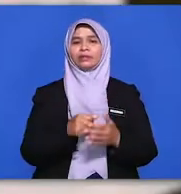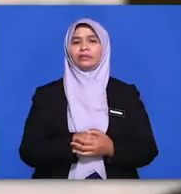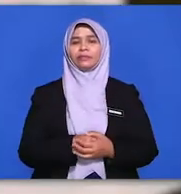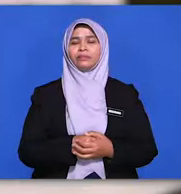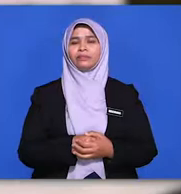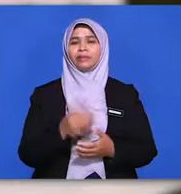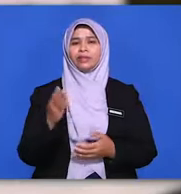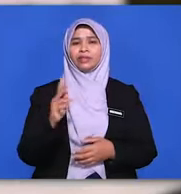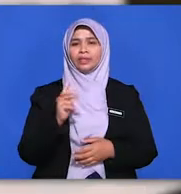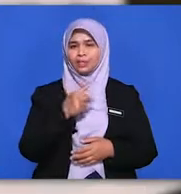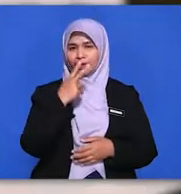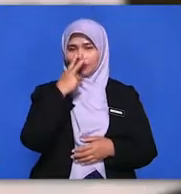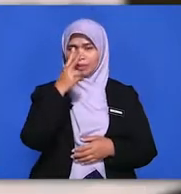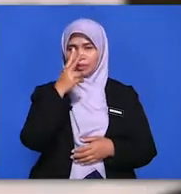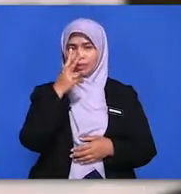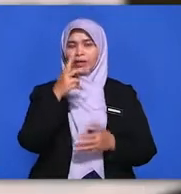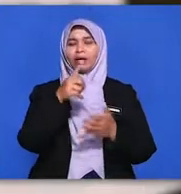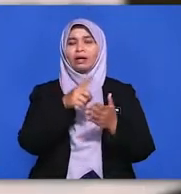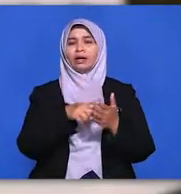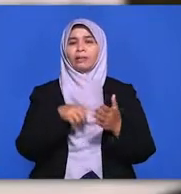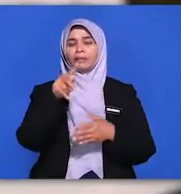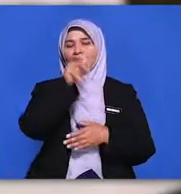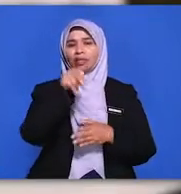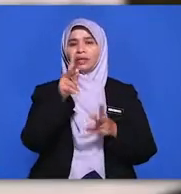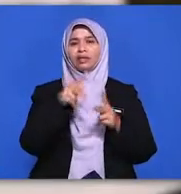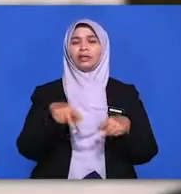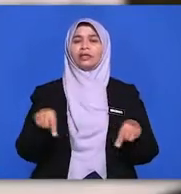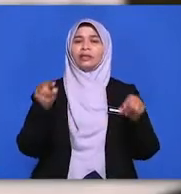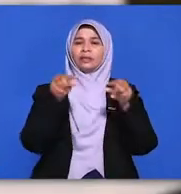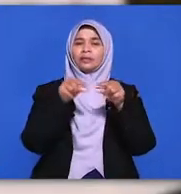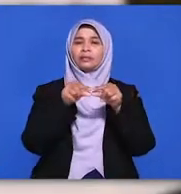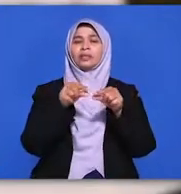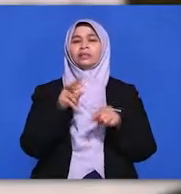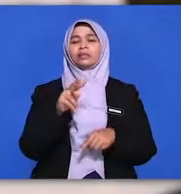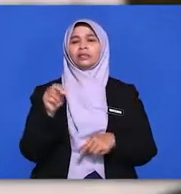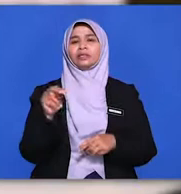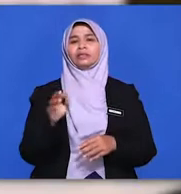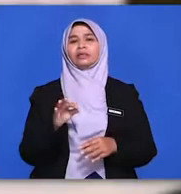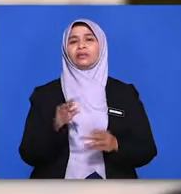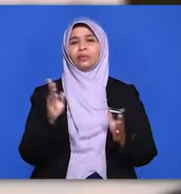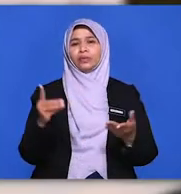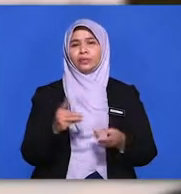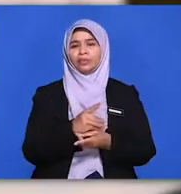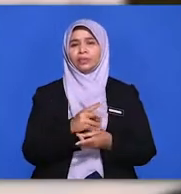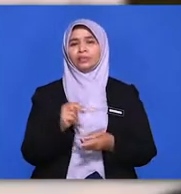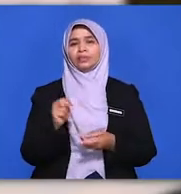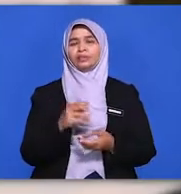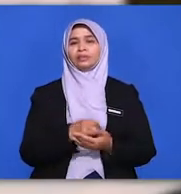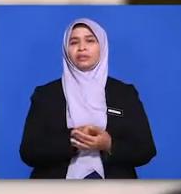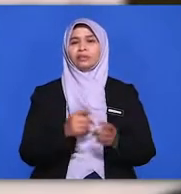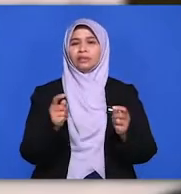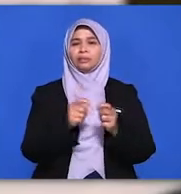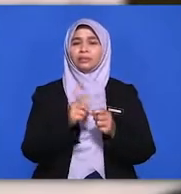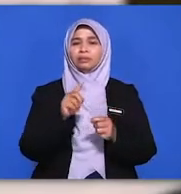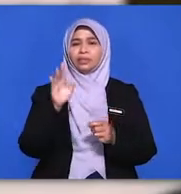kita lihat apakah kepentingan pendokumentasian. Seperti mana yang telah cikgu